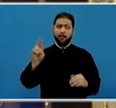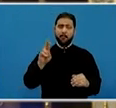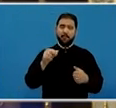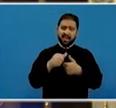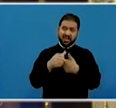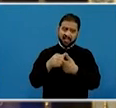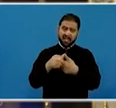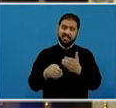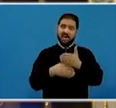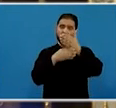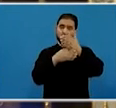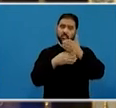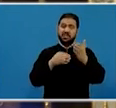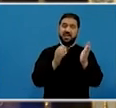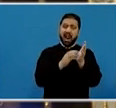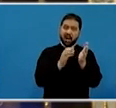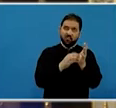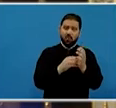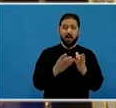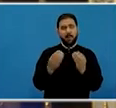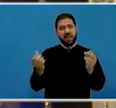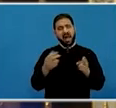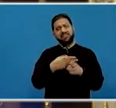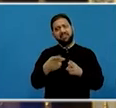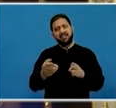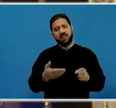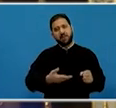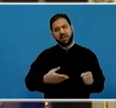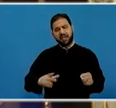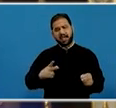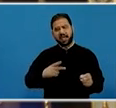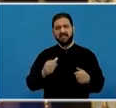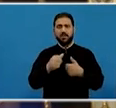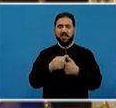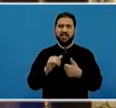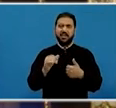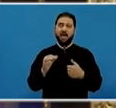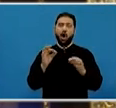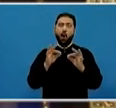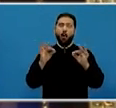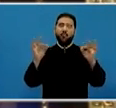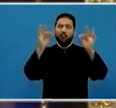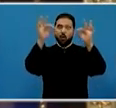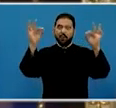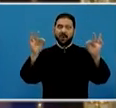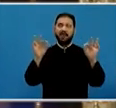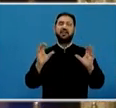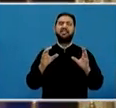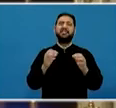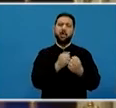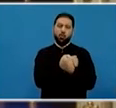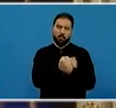să-l ajuți la nevoie. Preasfințite Părinte, este prietenia o formă superioară de iubire pentru aproapele tău